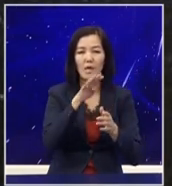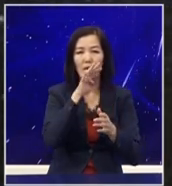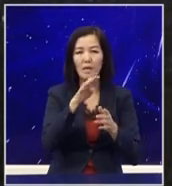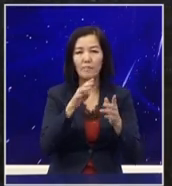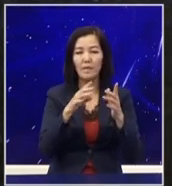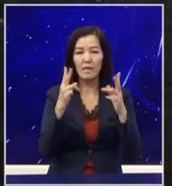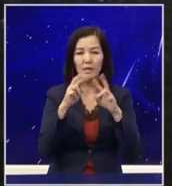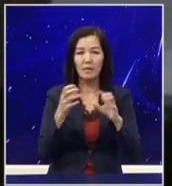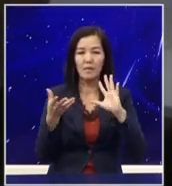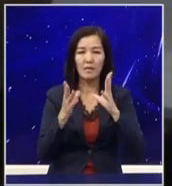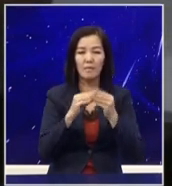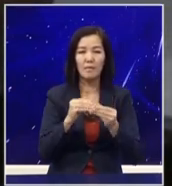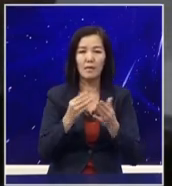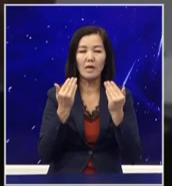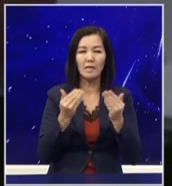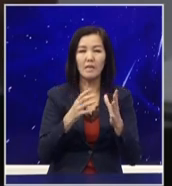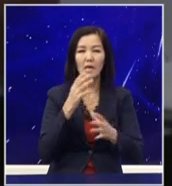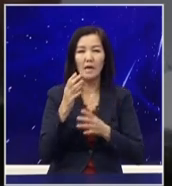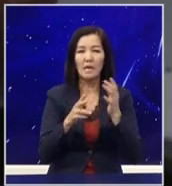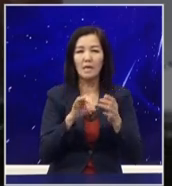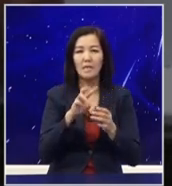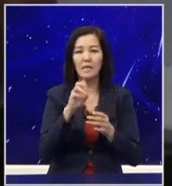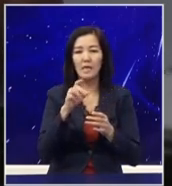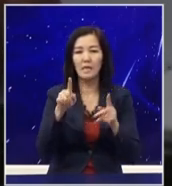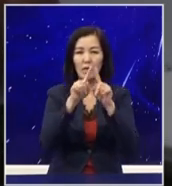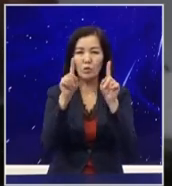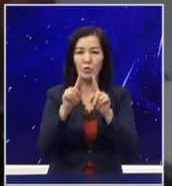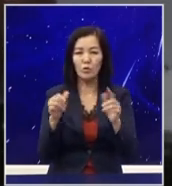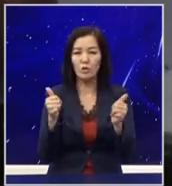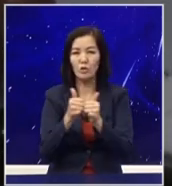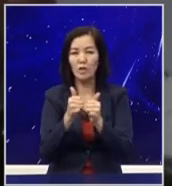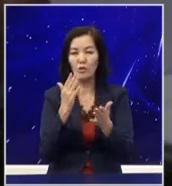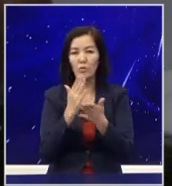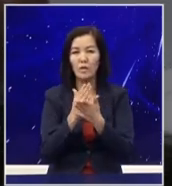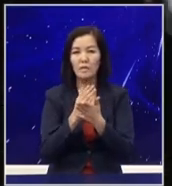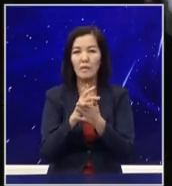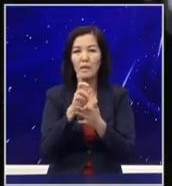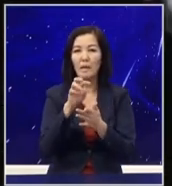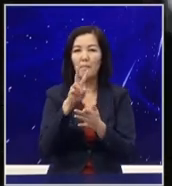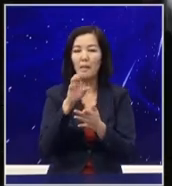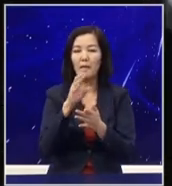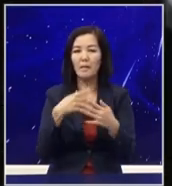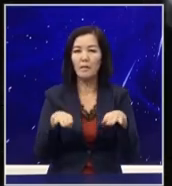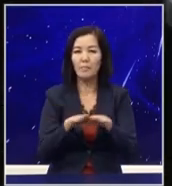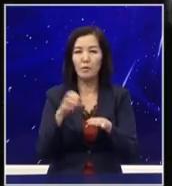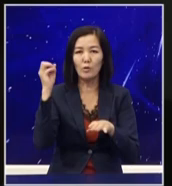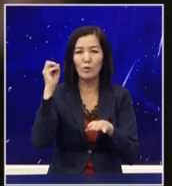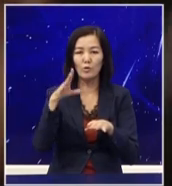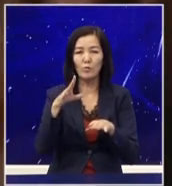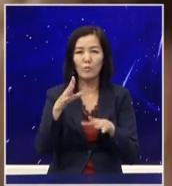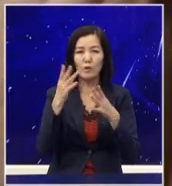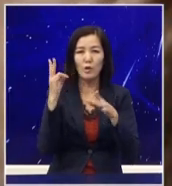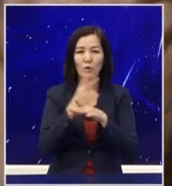анықтаған. Ғалымдар тұжырымынша ғаламшар Тигарден жұлдызының маңында орналасқан. Бұл планеталарда біздегідей күн мен түн ауысып